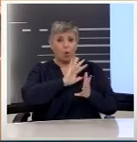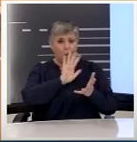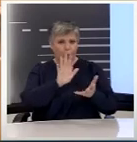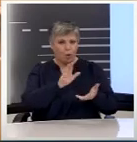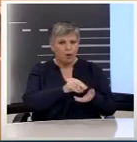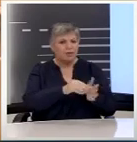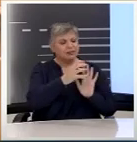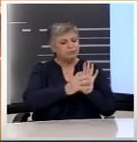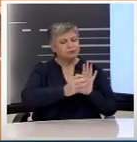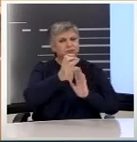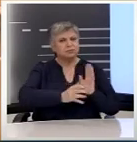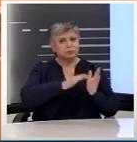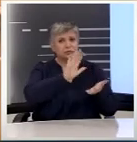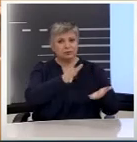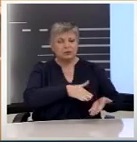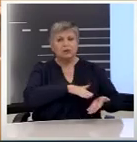υπόθεση στη Βουλή